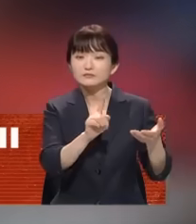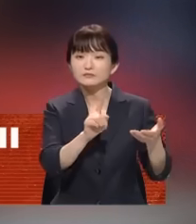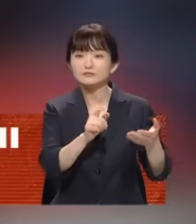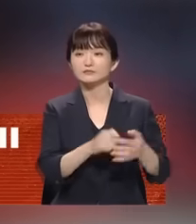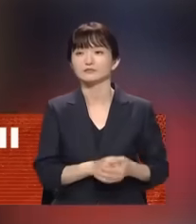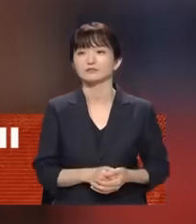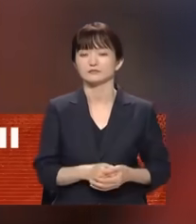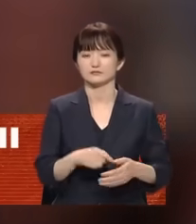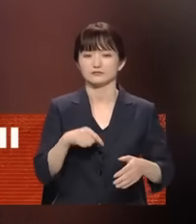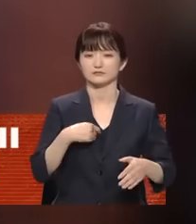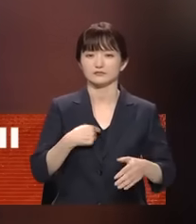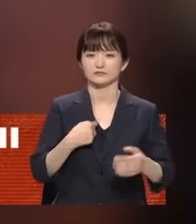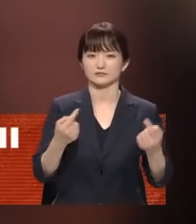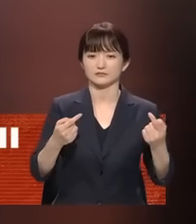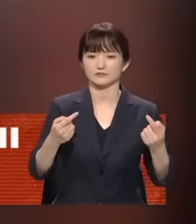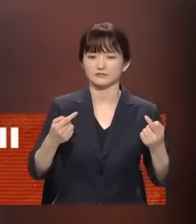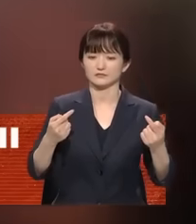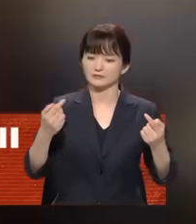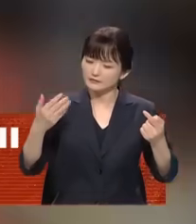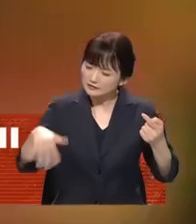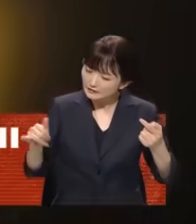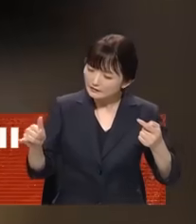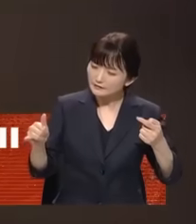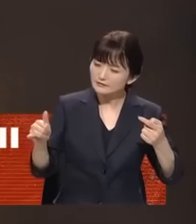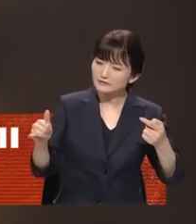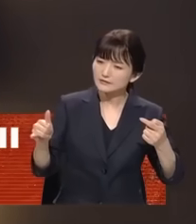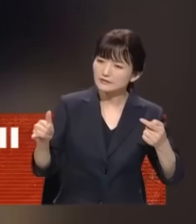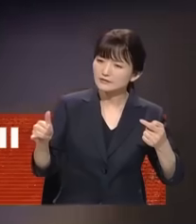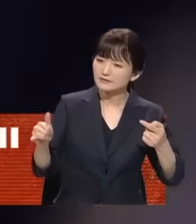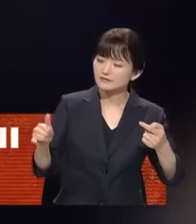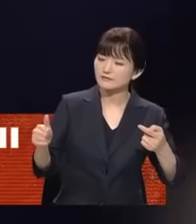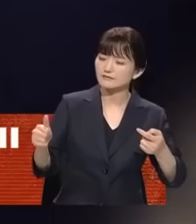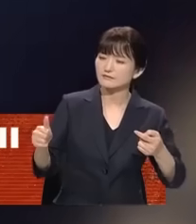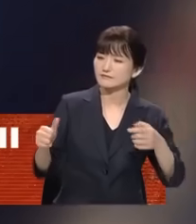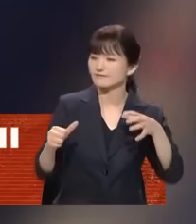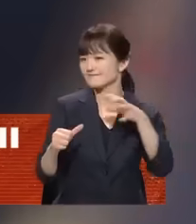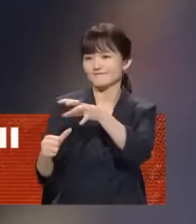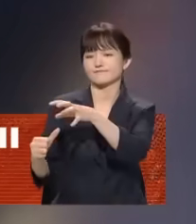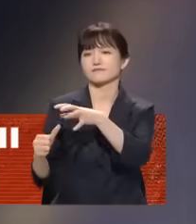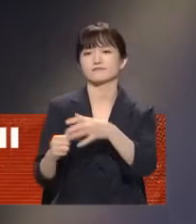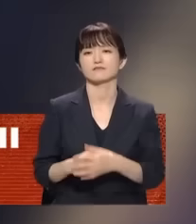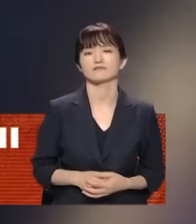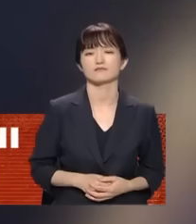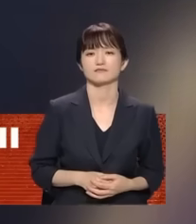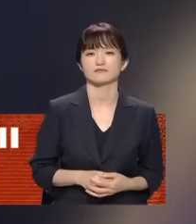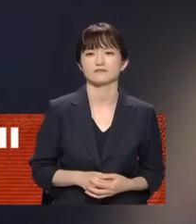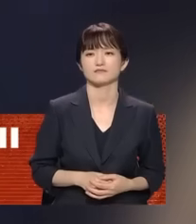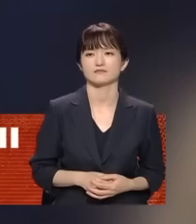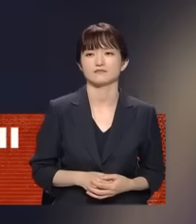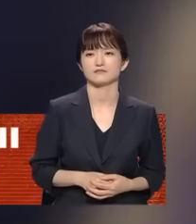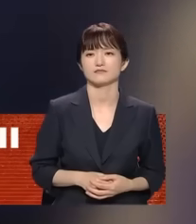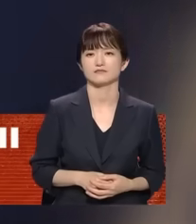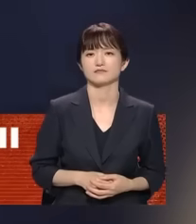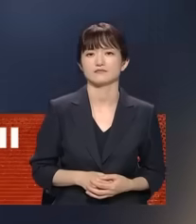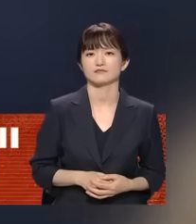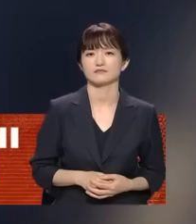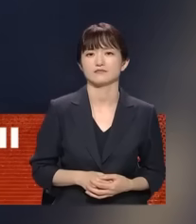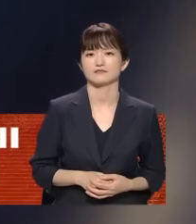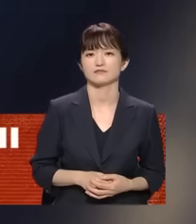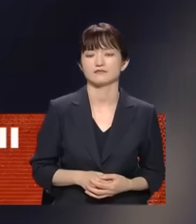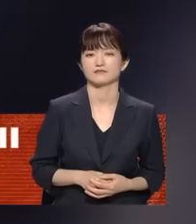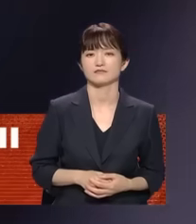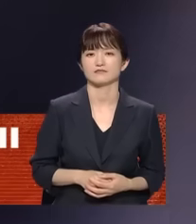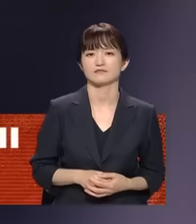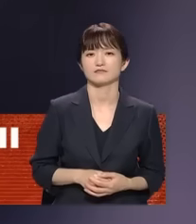사람한테 센 척하는 거밖에 없다 폭력조직을 참교육하겠다 그래서 수원의 유흥가를 함께 갈 사람을 안양역으로 모이자 이렇게 얘기를 한